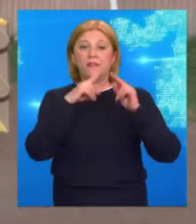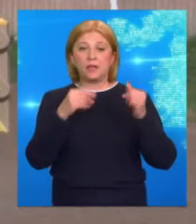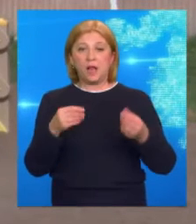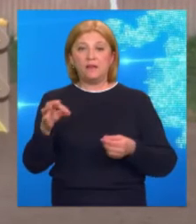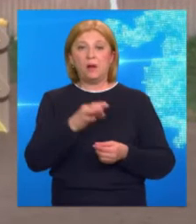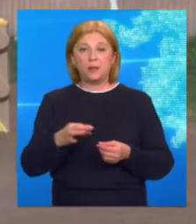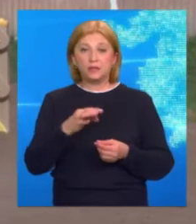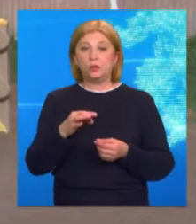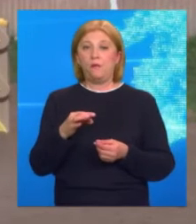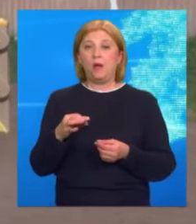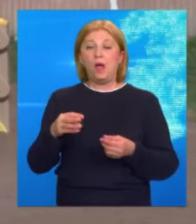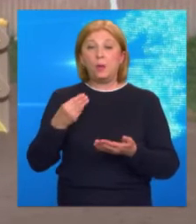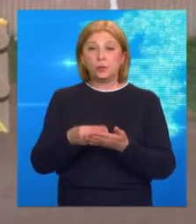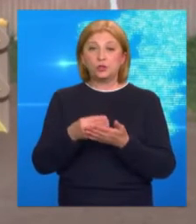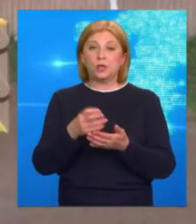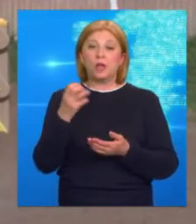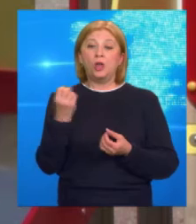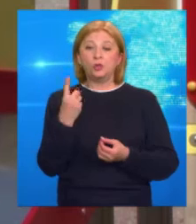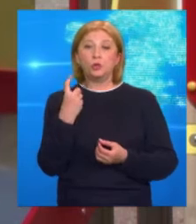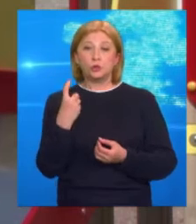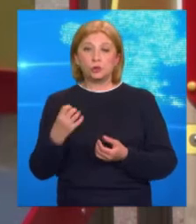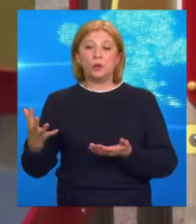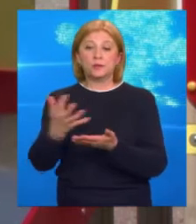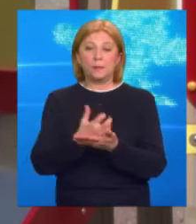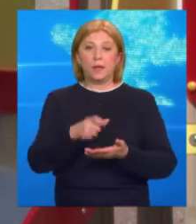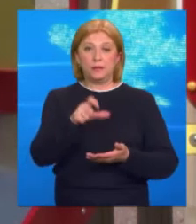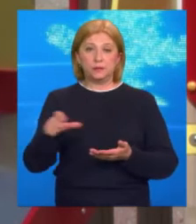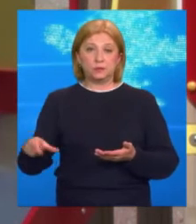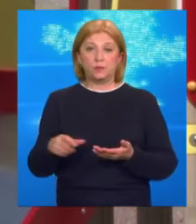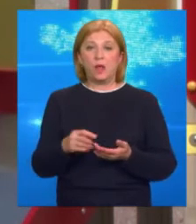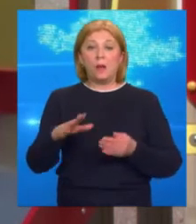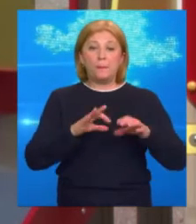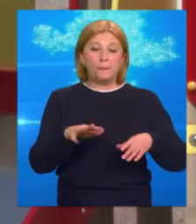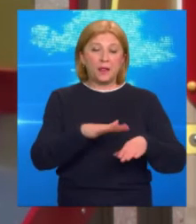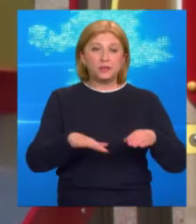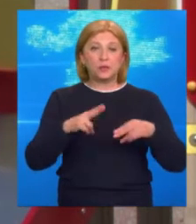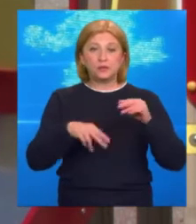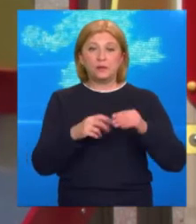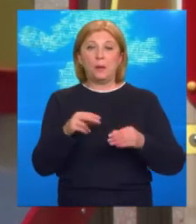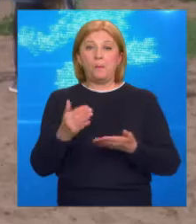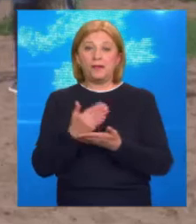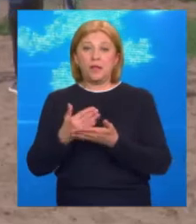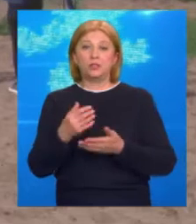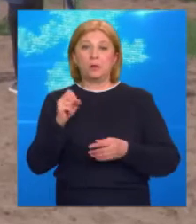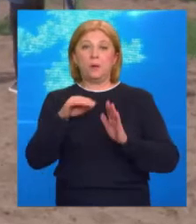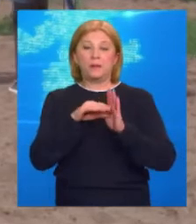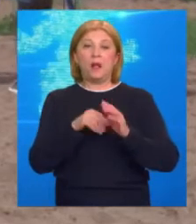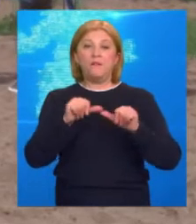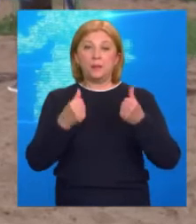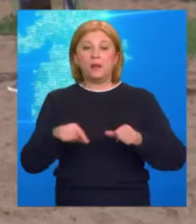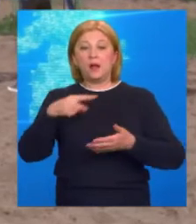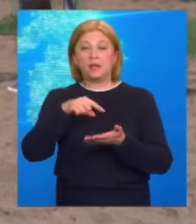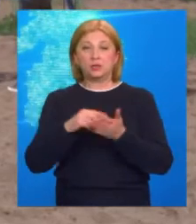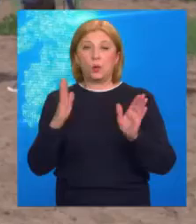областного местного бюджета, еще 100 собрали жильцы дома. Дровоплощадку установил проверенный подрядчик по программе формирования городской